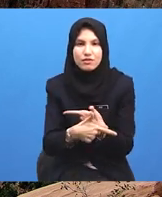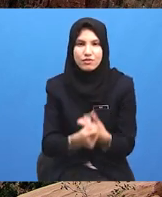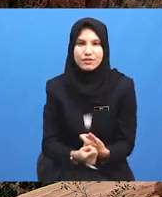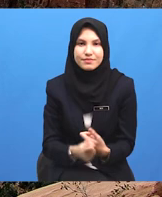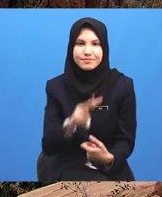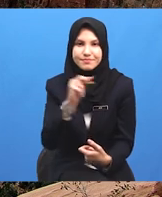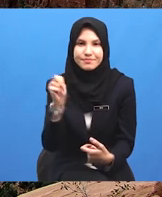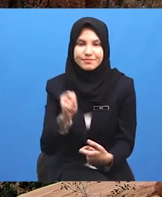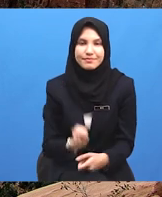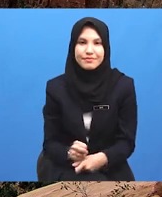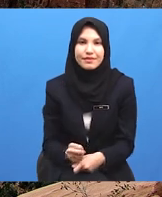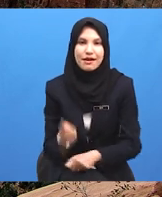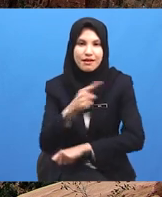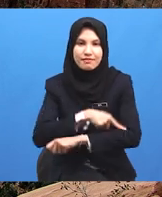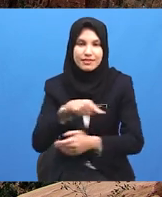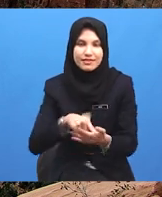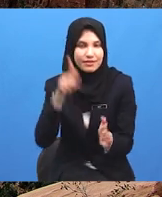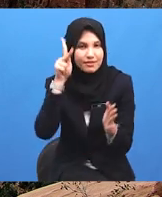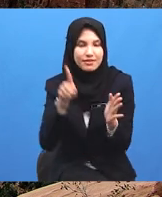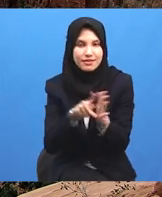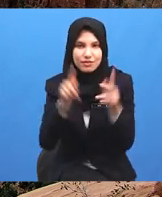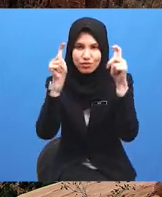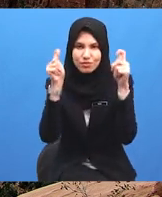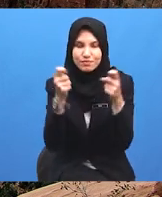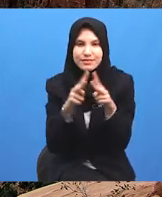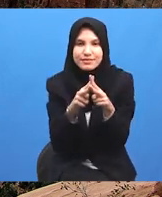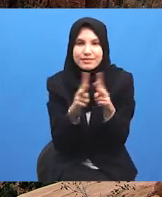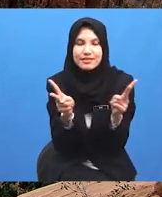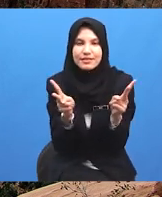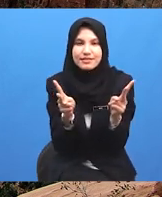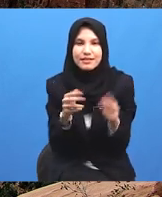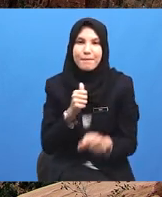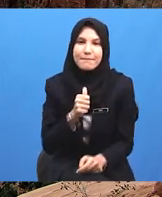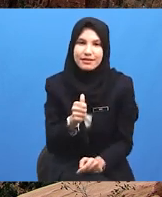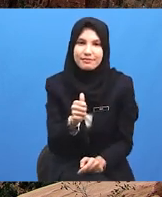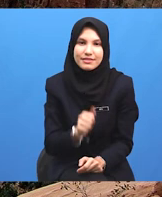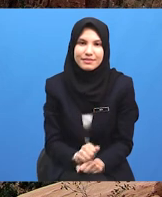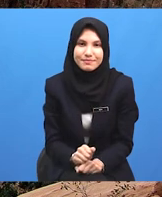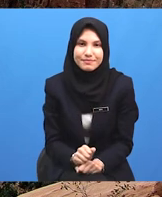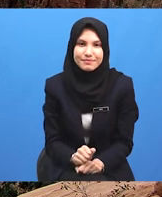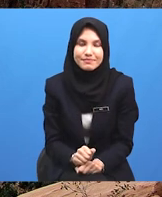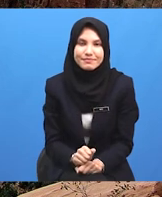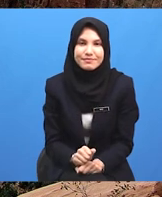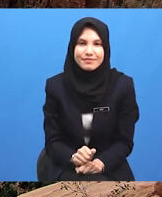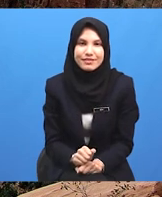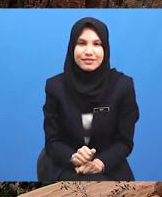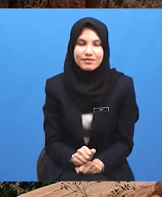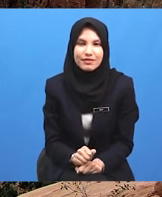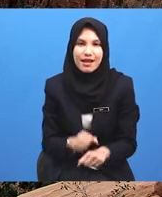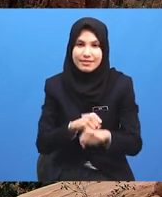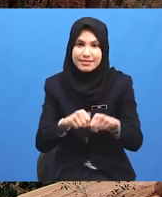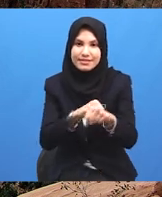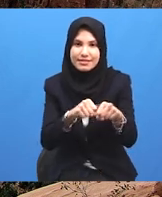ini saya akan memperkenalkan topik yang sangat menarik iaitu